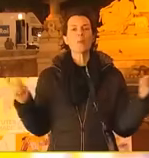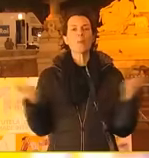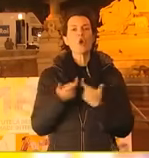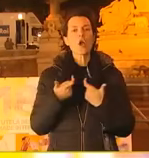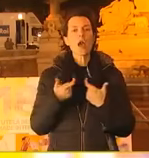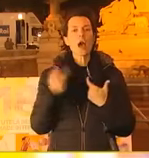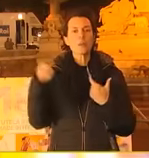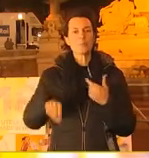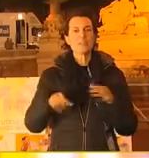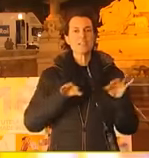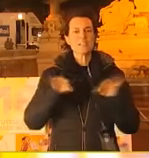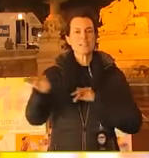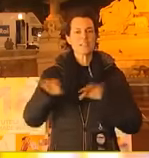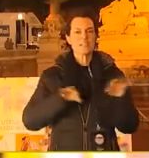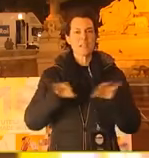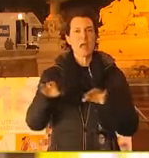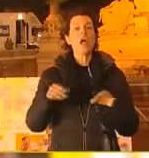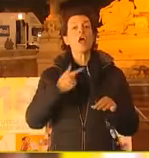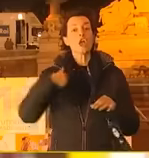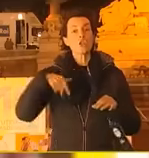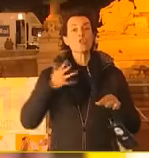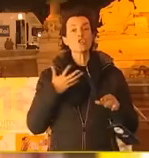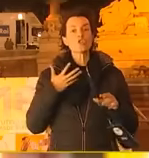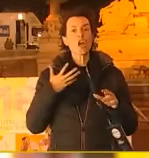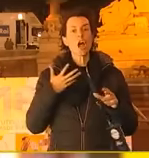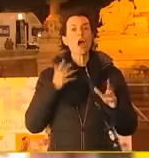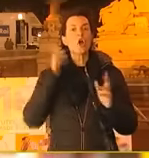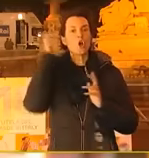sistema e abbiamo il coraggio di farlo.